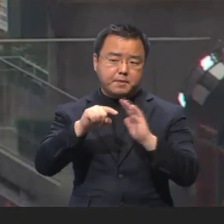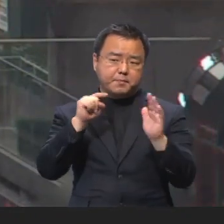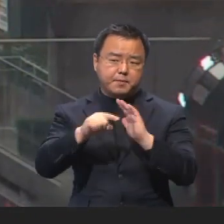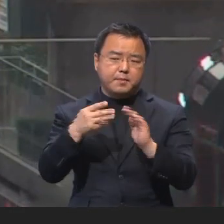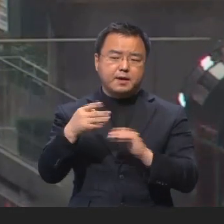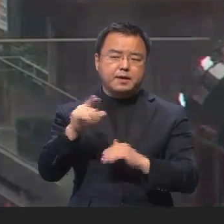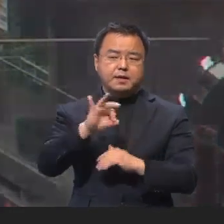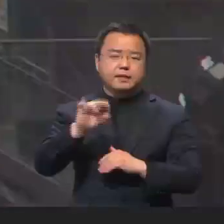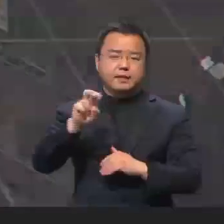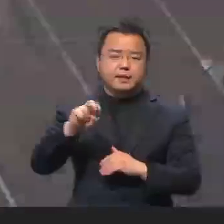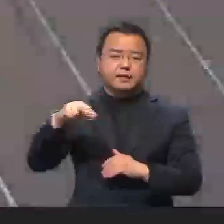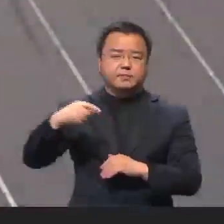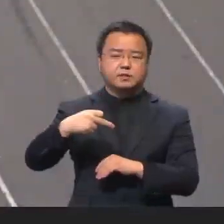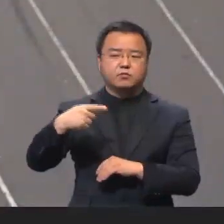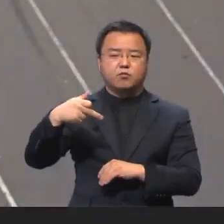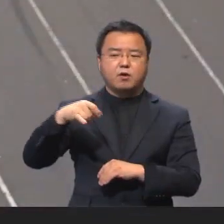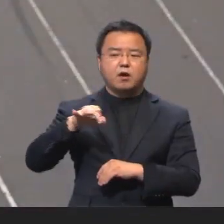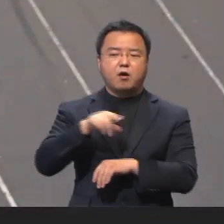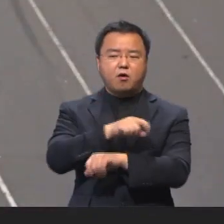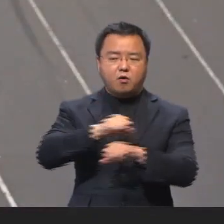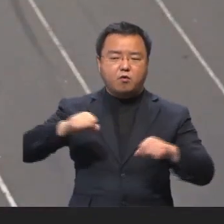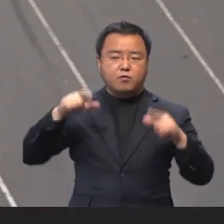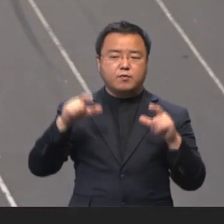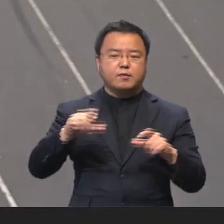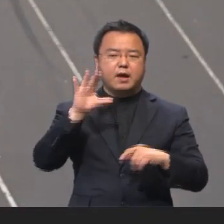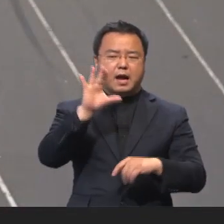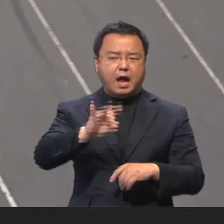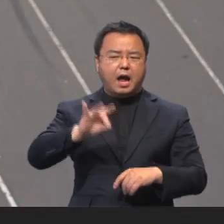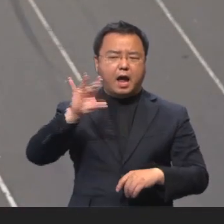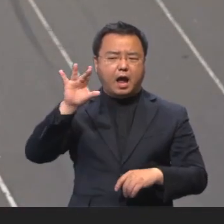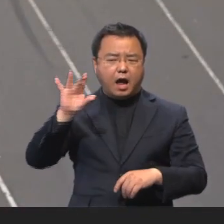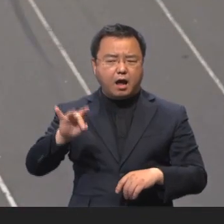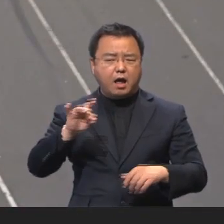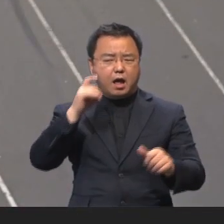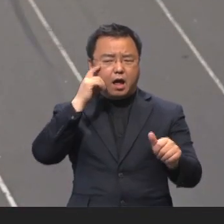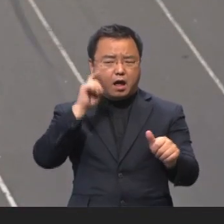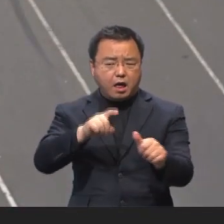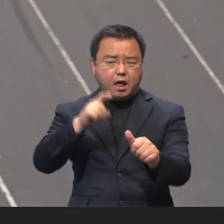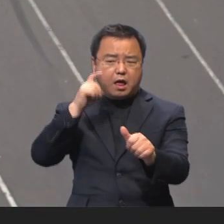타임스퀘어에는 가끔 사람들의 모습이 보일 뿐입니다.